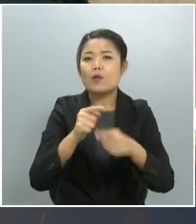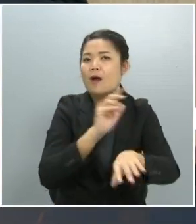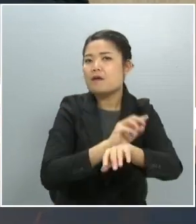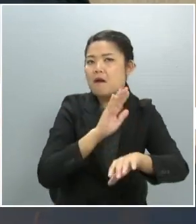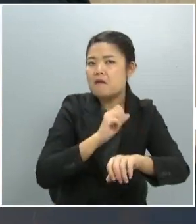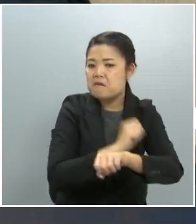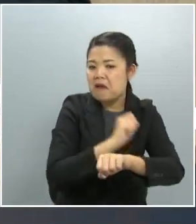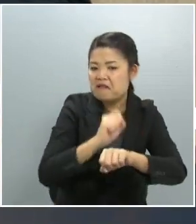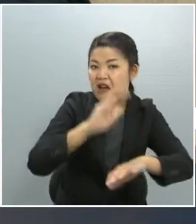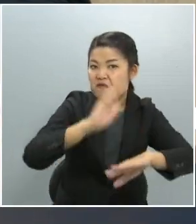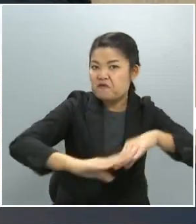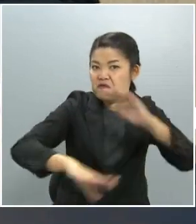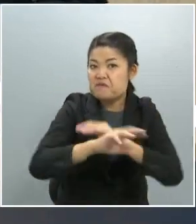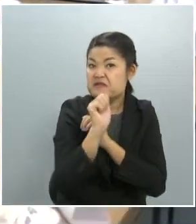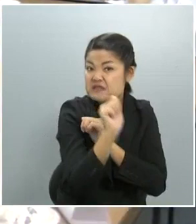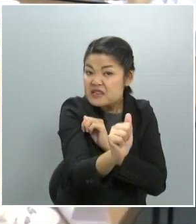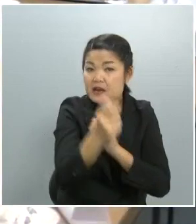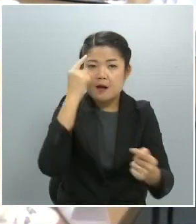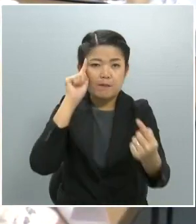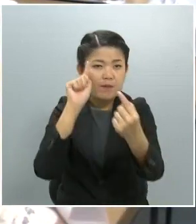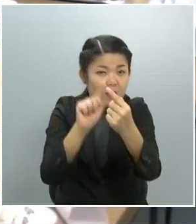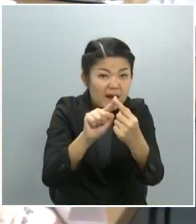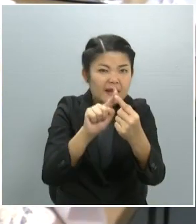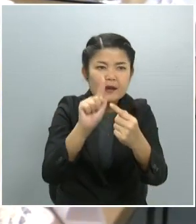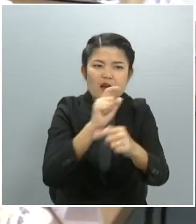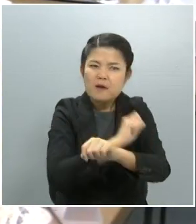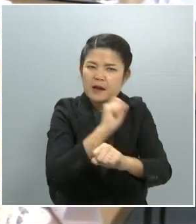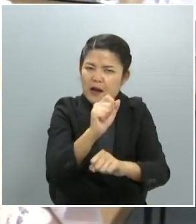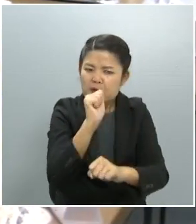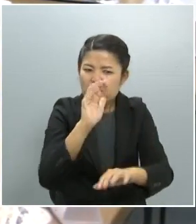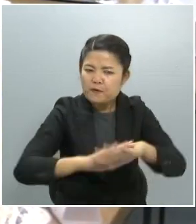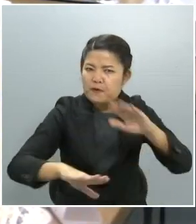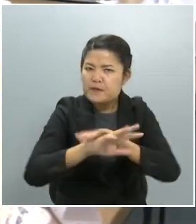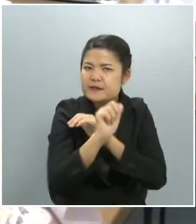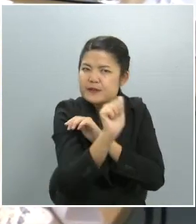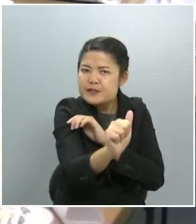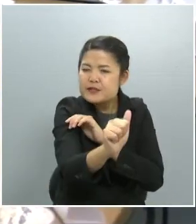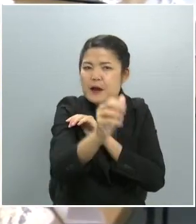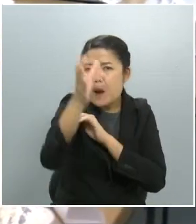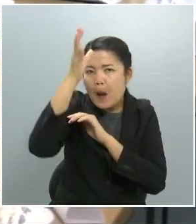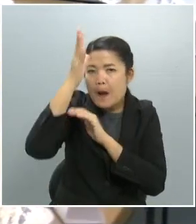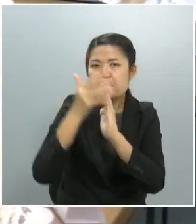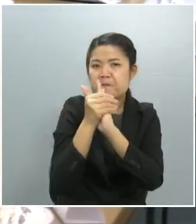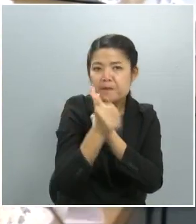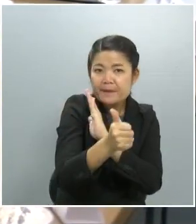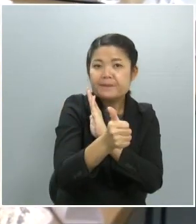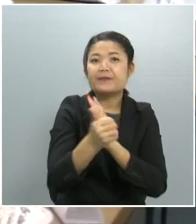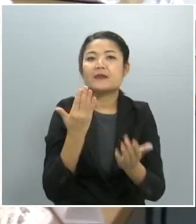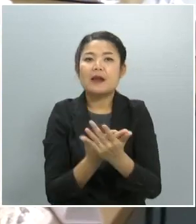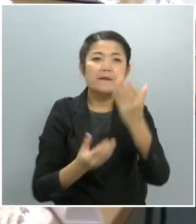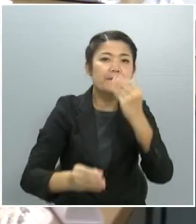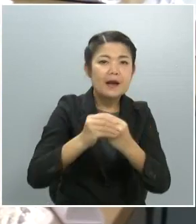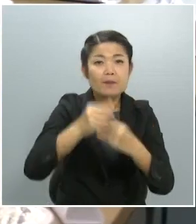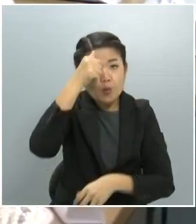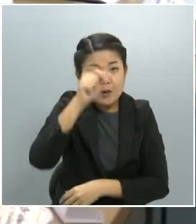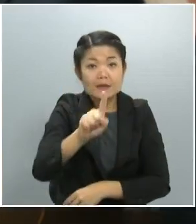ช่คือเป้าหมาย400จริงแต่ต้องไปพัฒนาฝีมือแรงงานระหว่างนี้ด้วยนะคะต้อง แต่ถึงกระนั้นเนี่ยแรงงานค่าจ้างขั้นต่ำก็จะพยายามจะปรับ